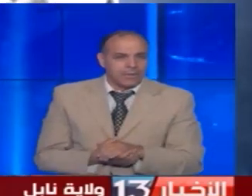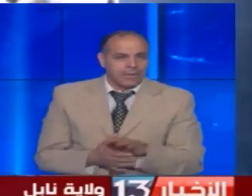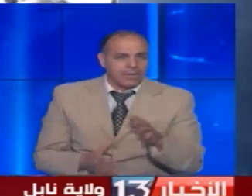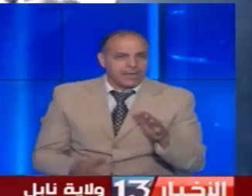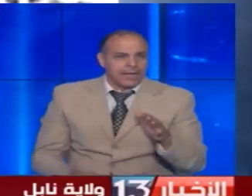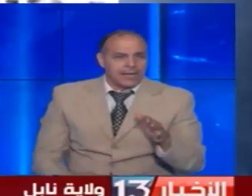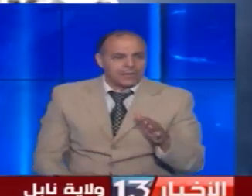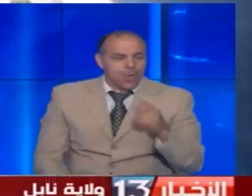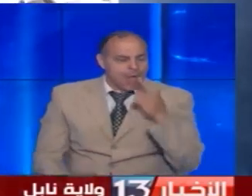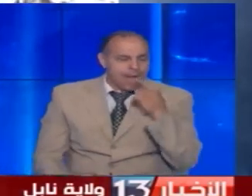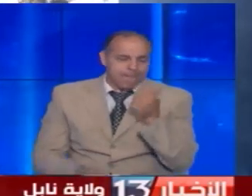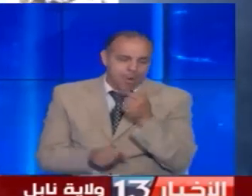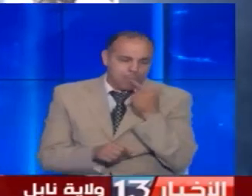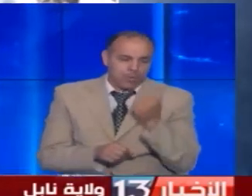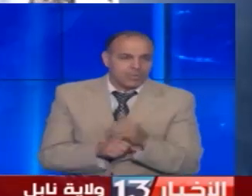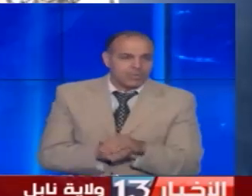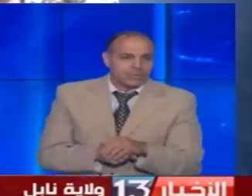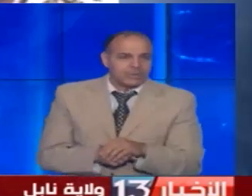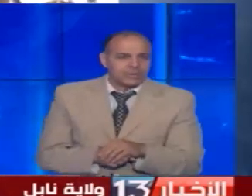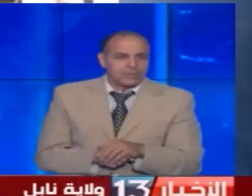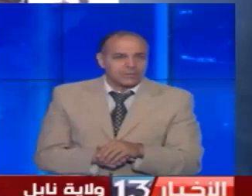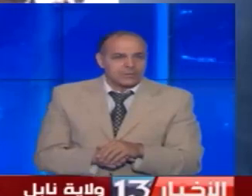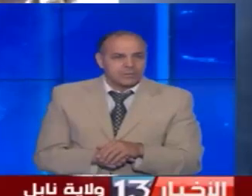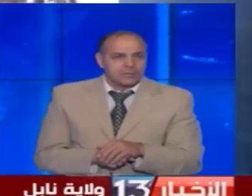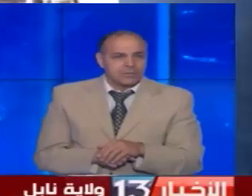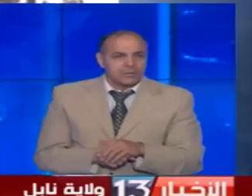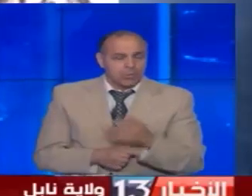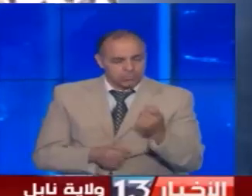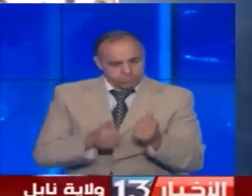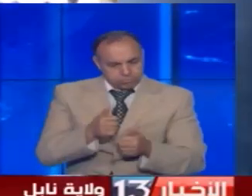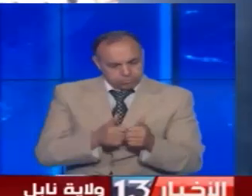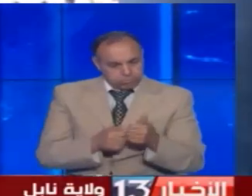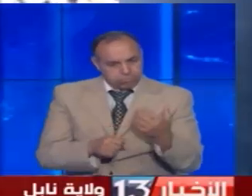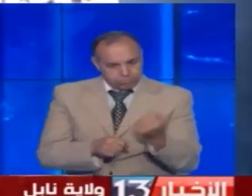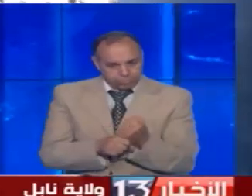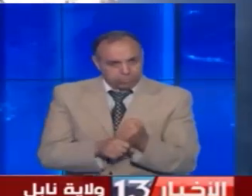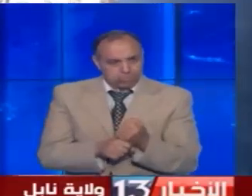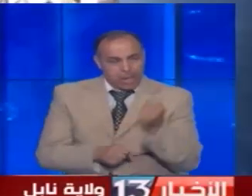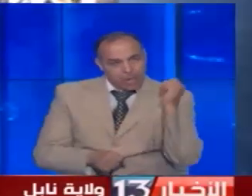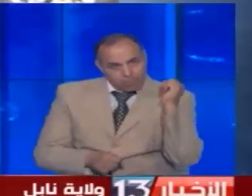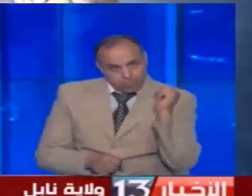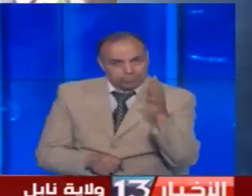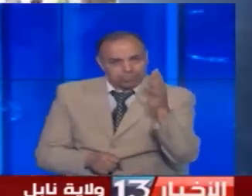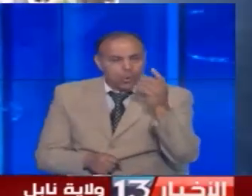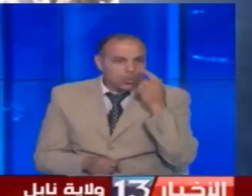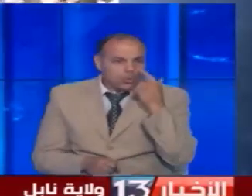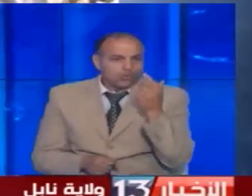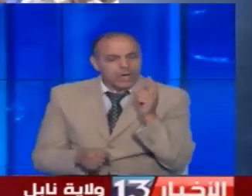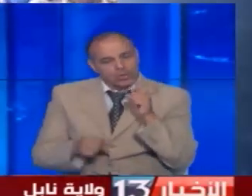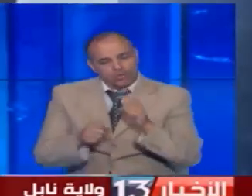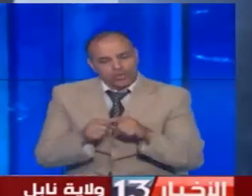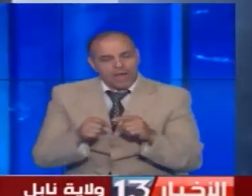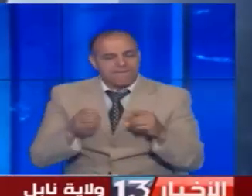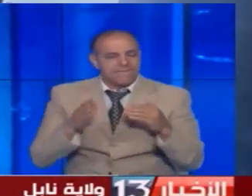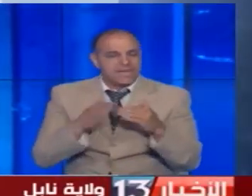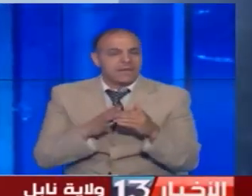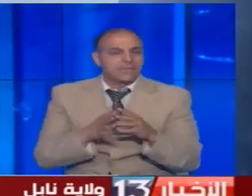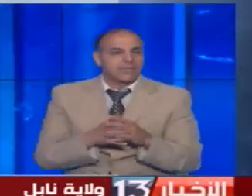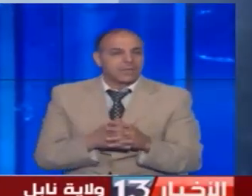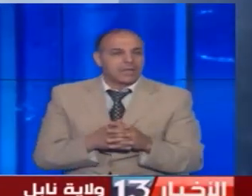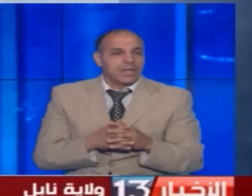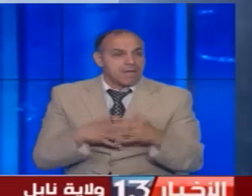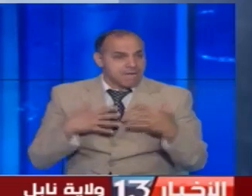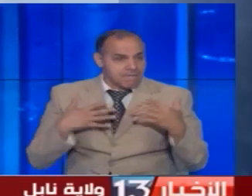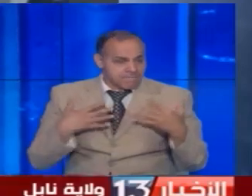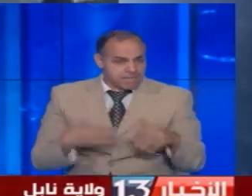عنده معناها عام تو. مترشح انا للنهائي في الرمي بالسيف، وجينا اليوم باش نشاركوا في النهائي. اي بعد ما نكملوا